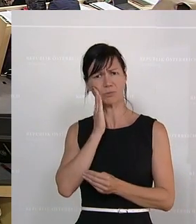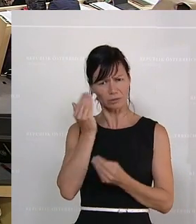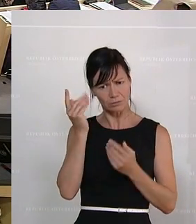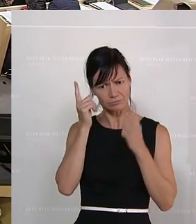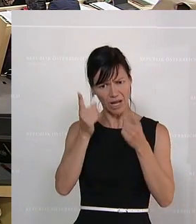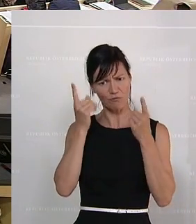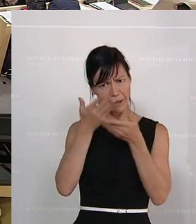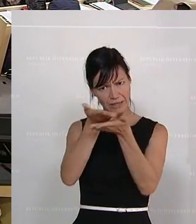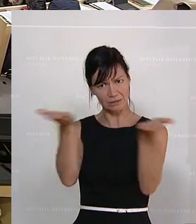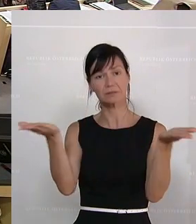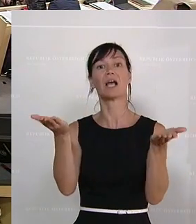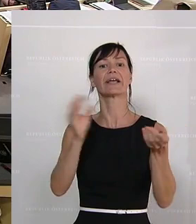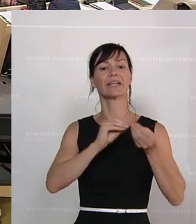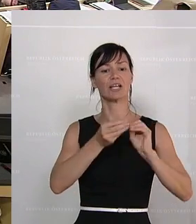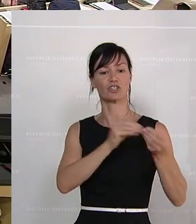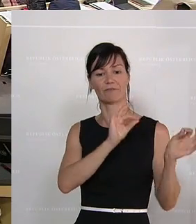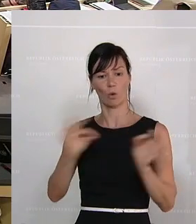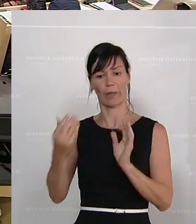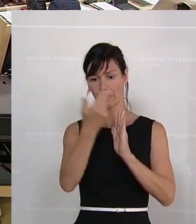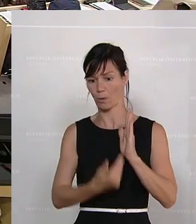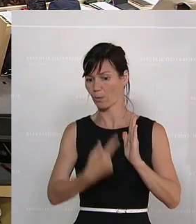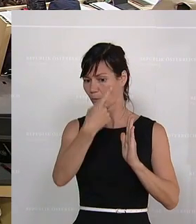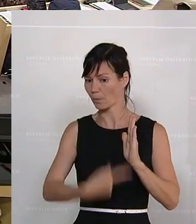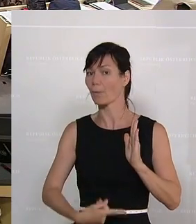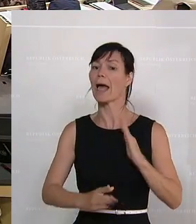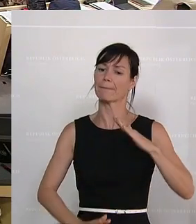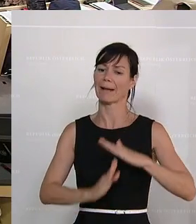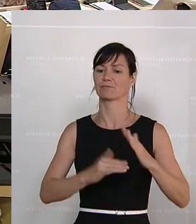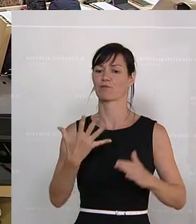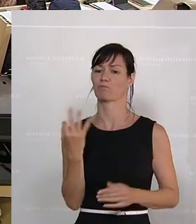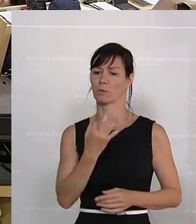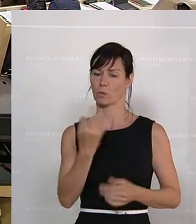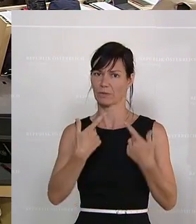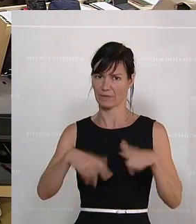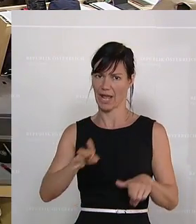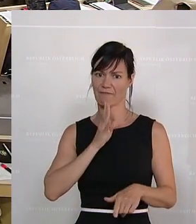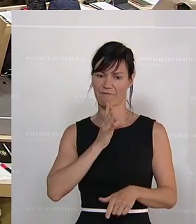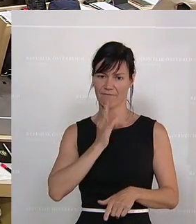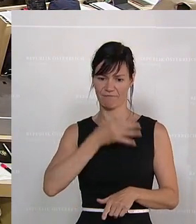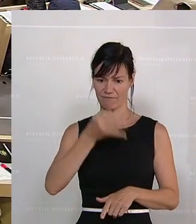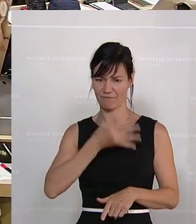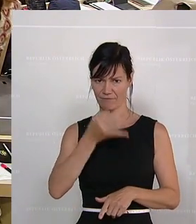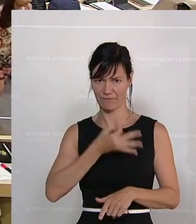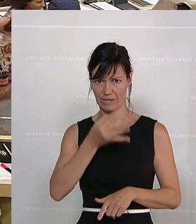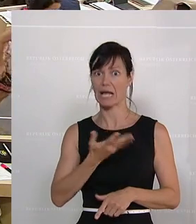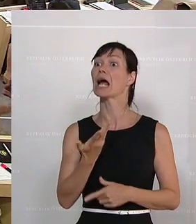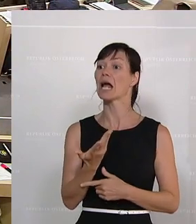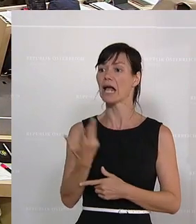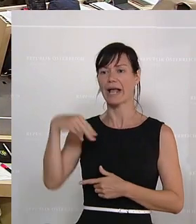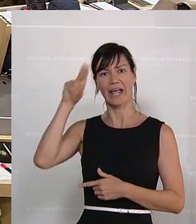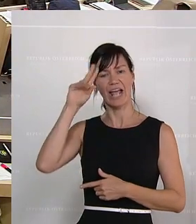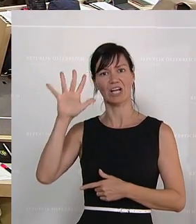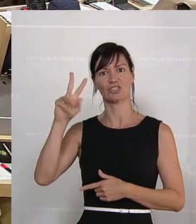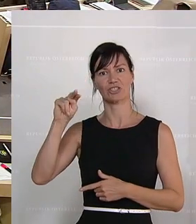und sozialministeriums mit beratungsunternehmen oder externen beratern heuer von jänner bis ende märz geschlossen